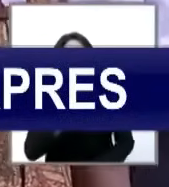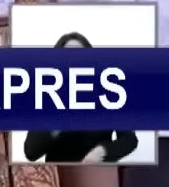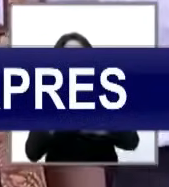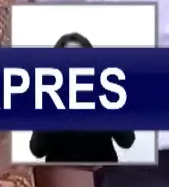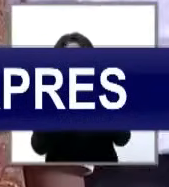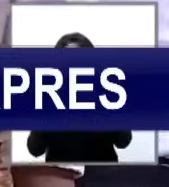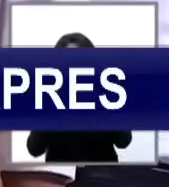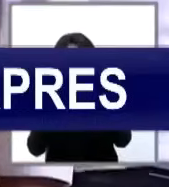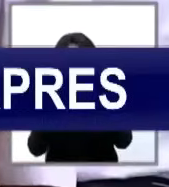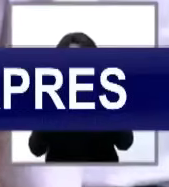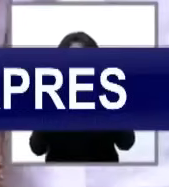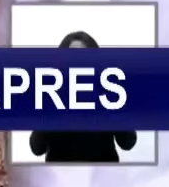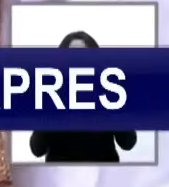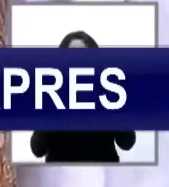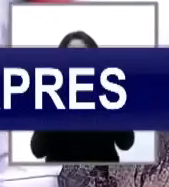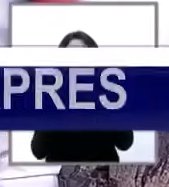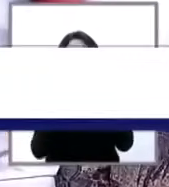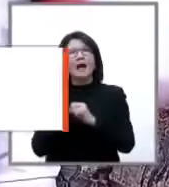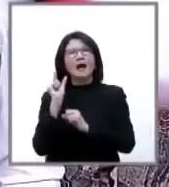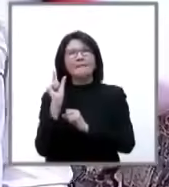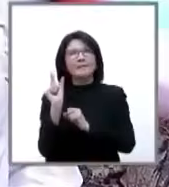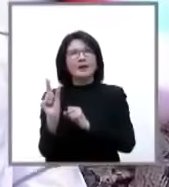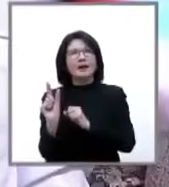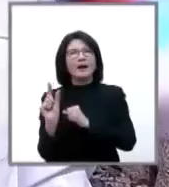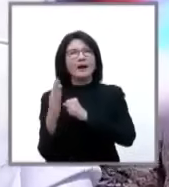inklusi tim liputan Kompas